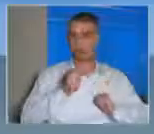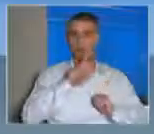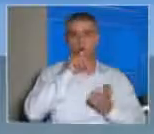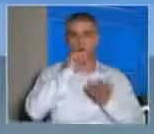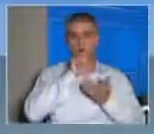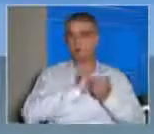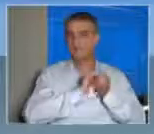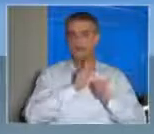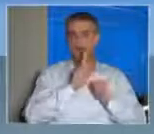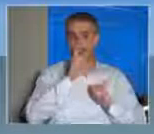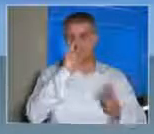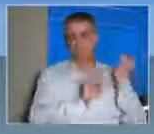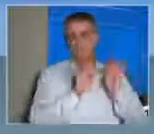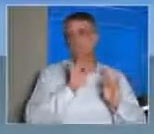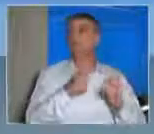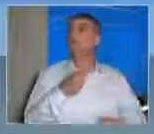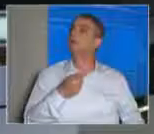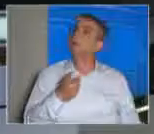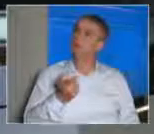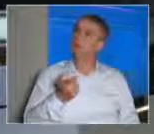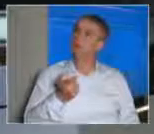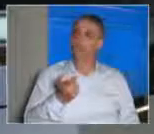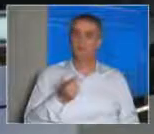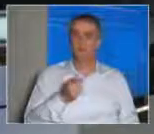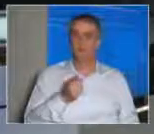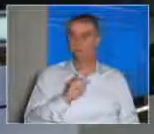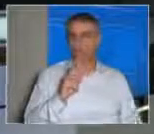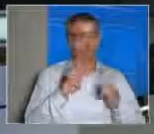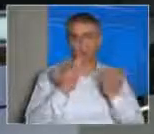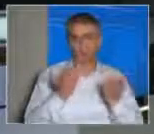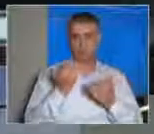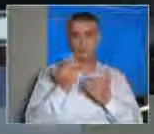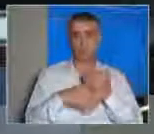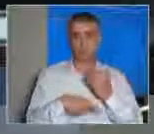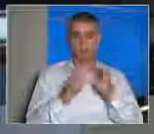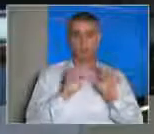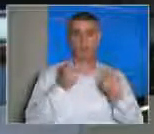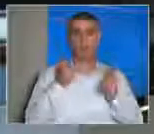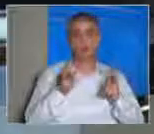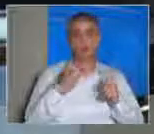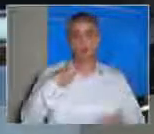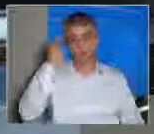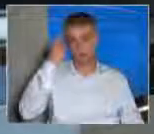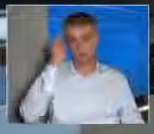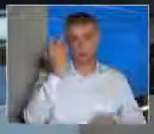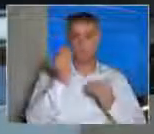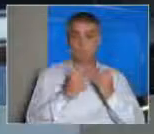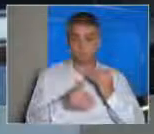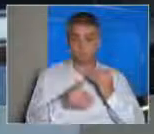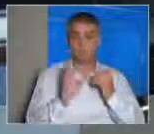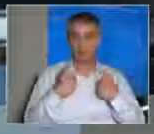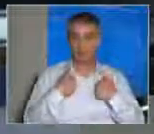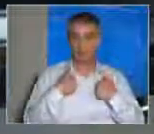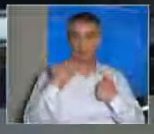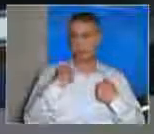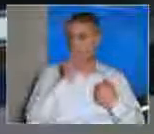טוויטר וזה לא אמור להיות ביב שופכין. זה אמור להיות, אבל זה לא קרה. בסופו של דבר התחילו בדיחות, ואני חושבת שבסופו של דבר, גם אני